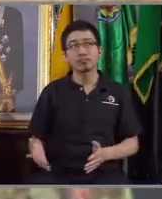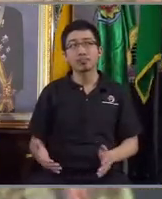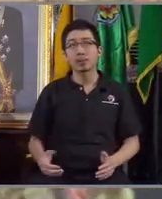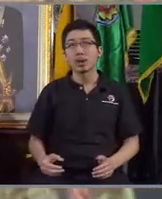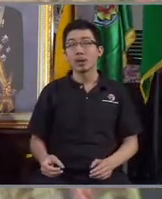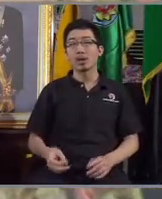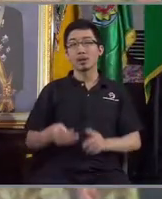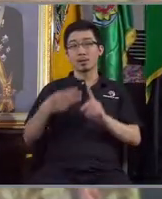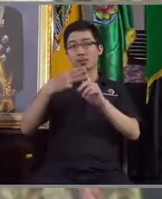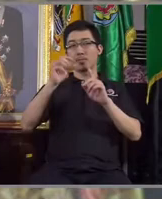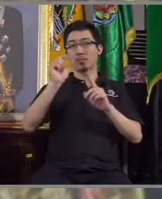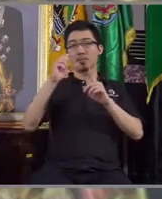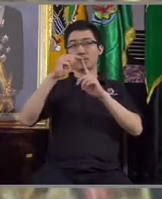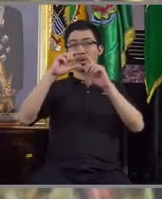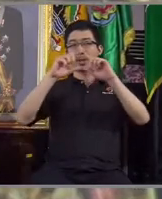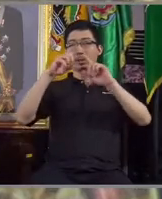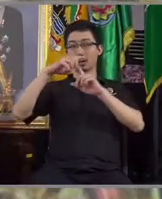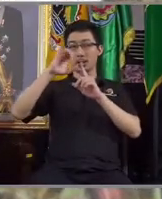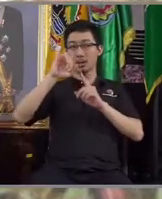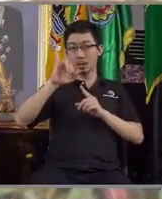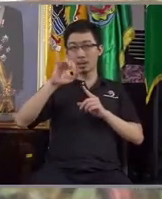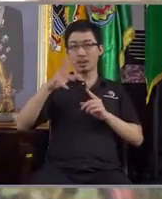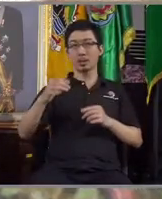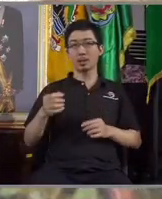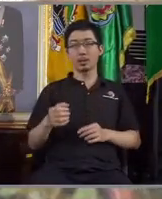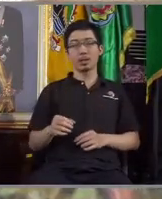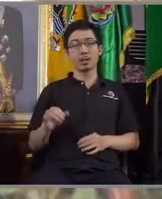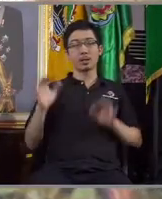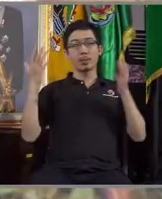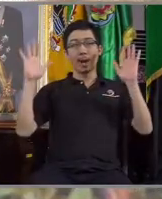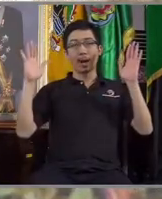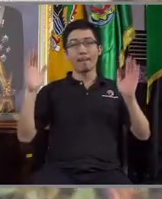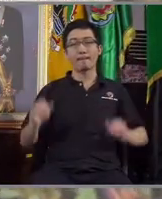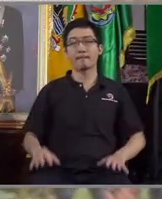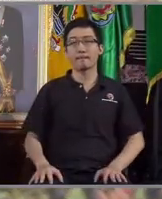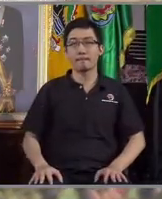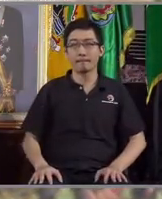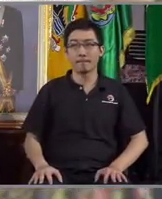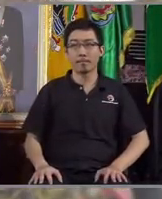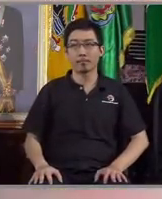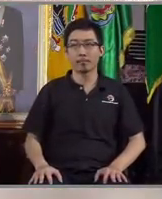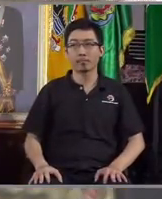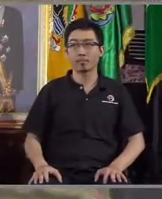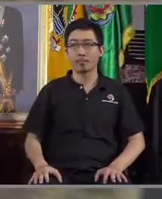Demak. Kepada Bapak Haji Muhammad Natsir, kami silakan.